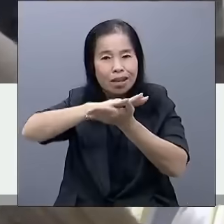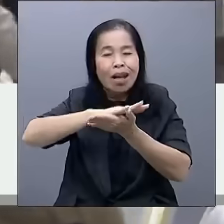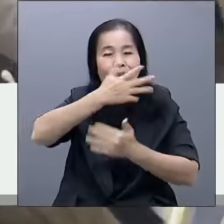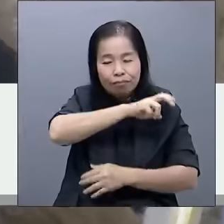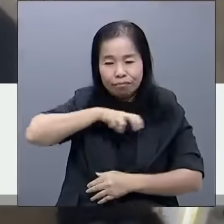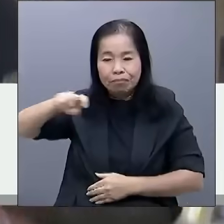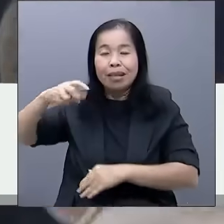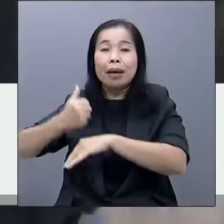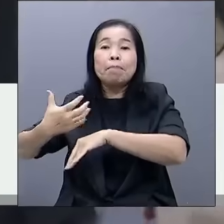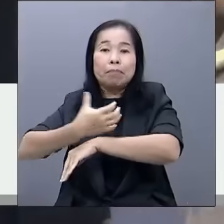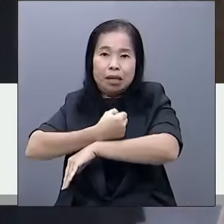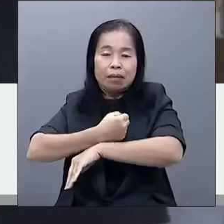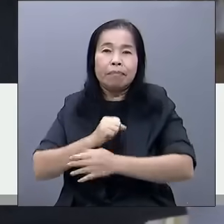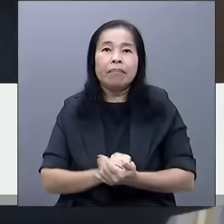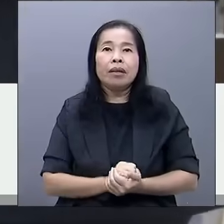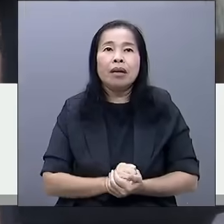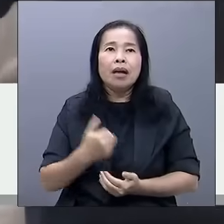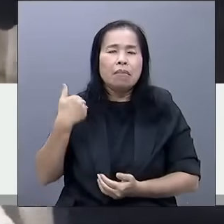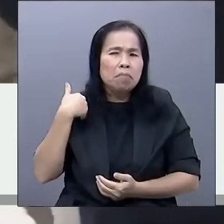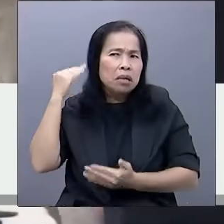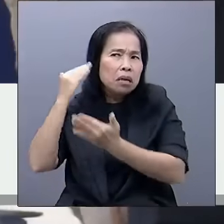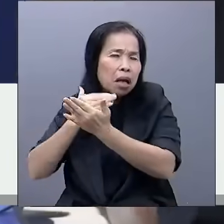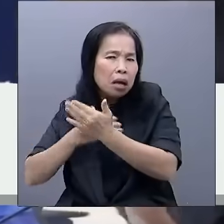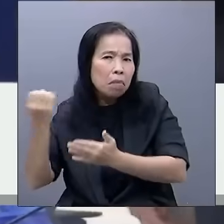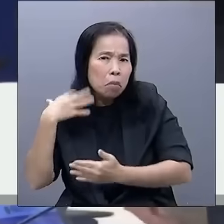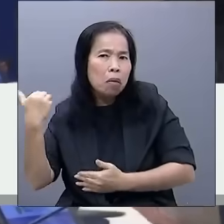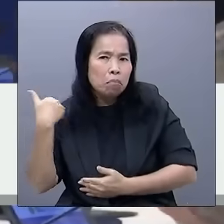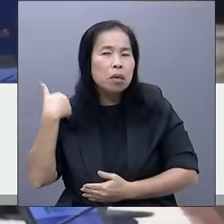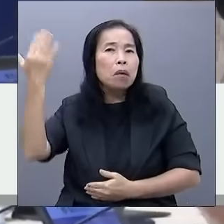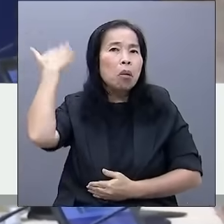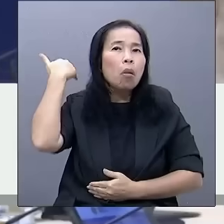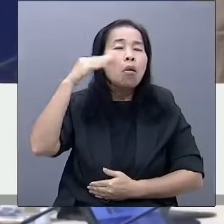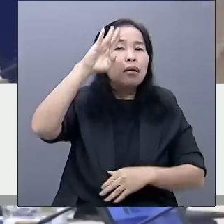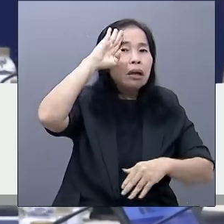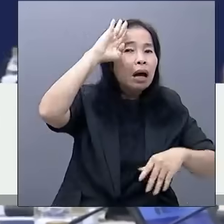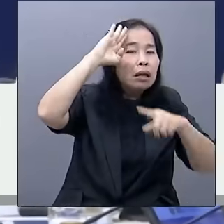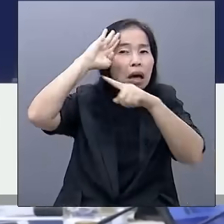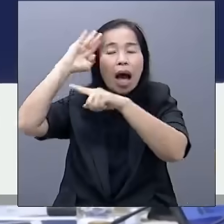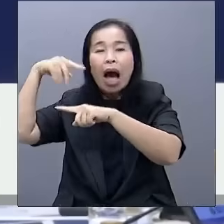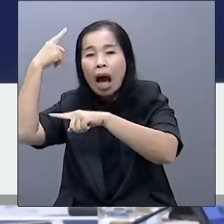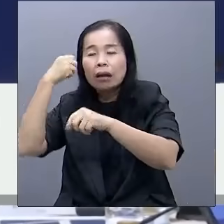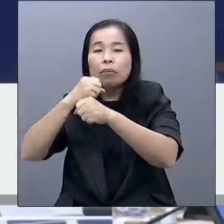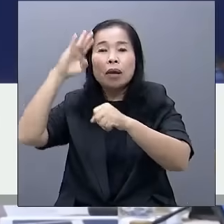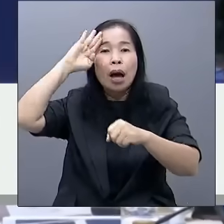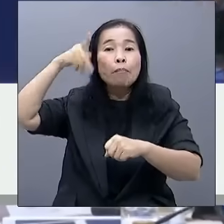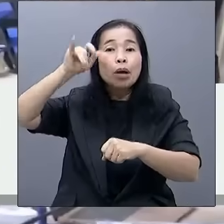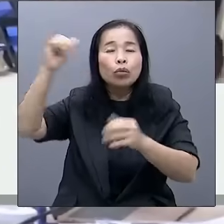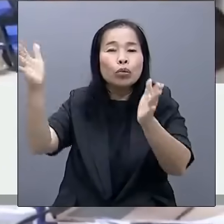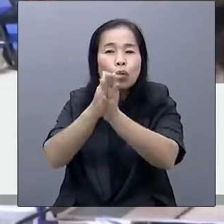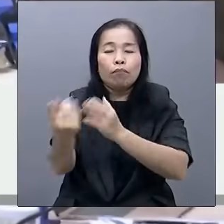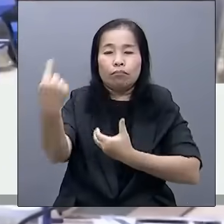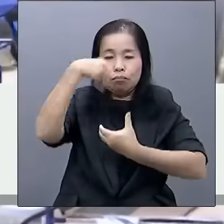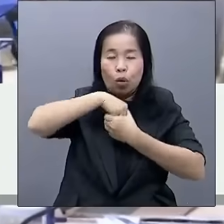มีรายงานว่าจะมีนายทหารที่เคยทำงานร่วมกับพลเอกประยุทธ์จันทร์โอชาเข้ามาช่วยงานด้วยเพราะตอนนี้